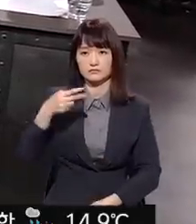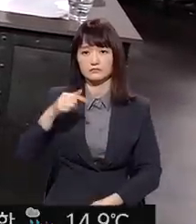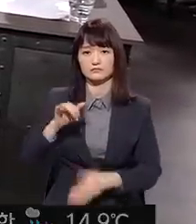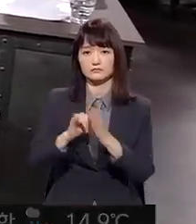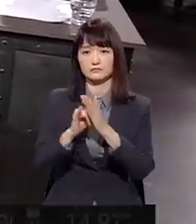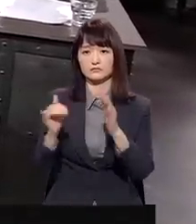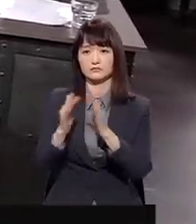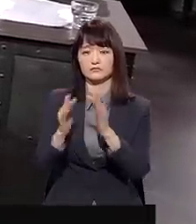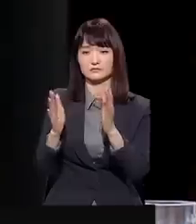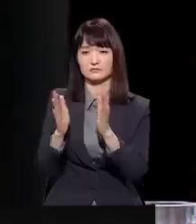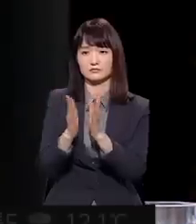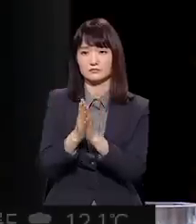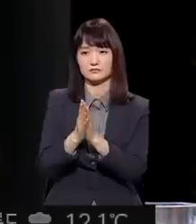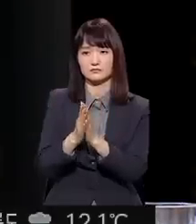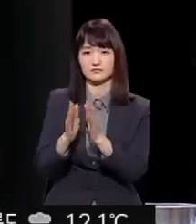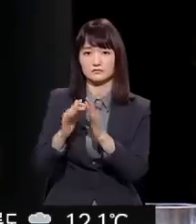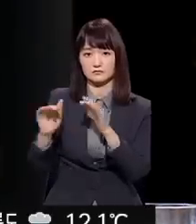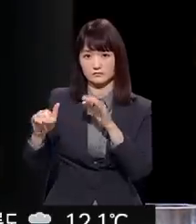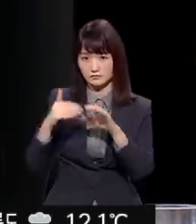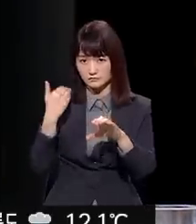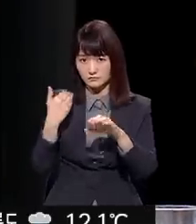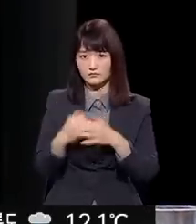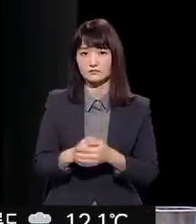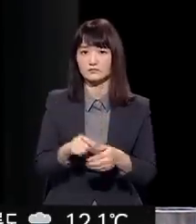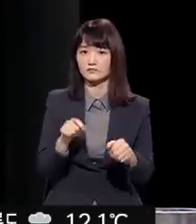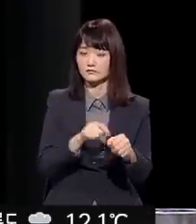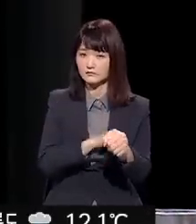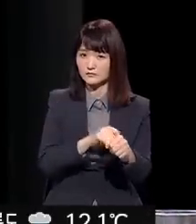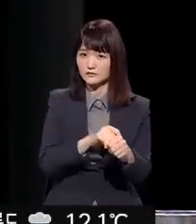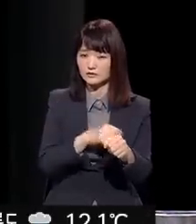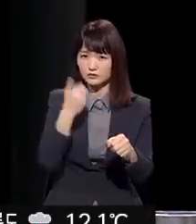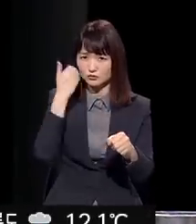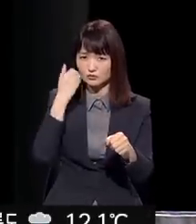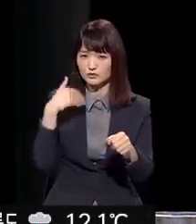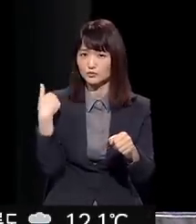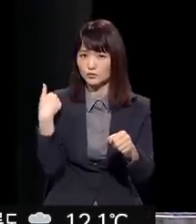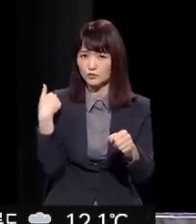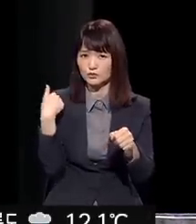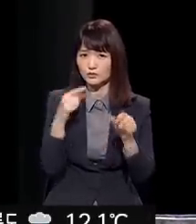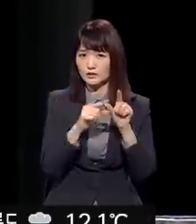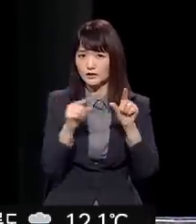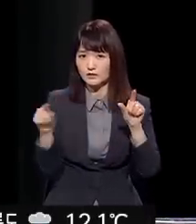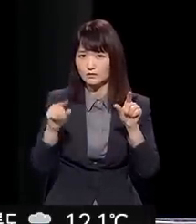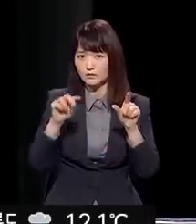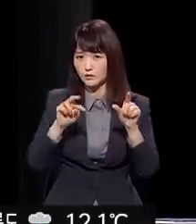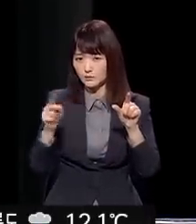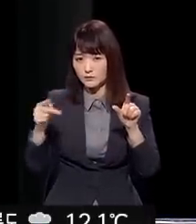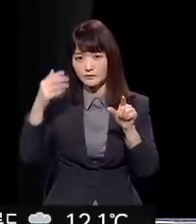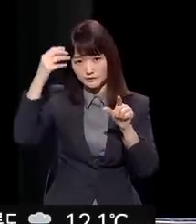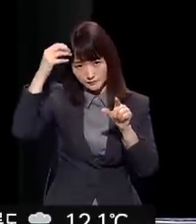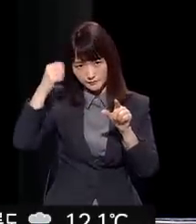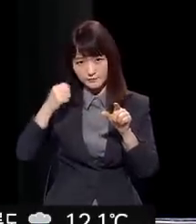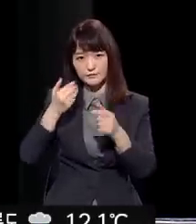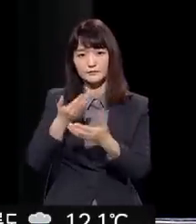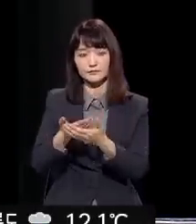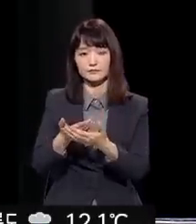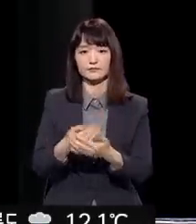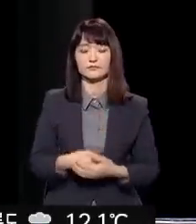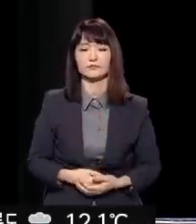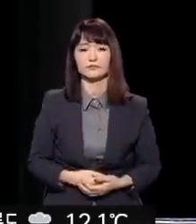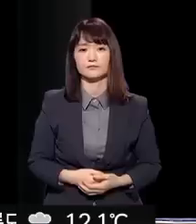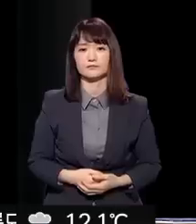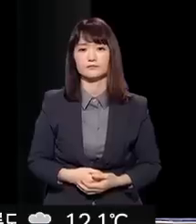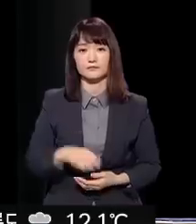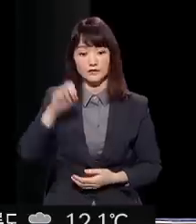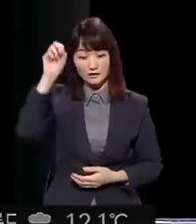가족께서 직접 제보해 주신 사연입니다. 특정되지 않게 약간의 각색을 거쳤다는 점 참고해 주시고요. 자, 들으신